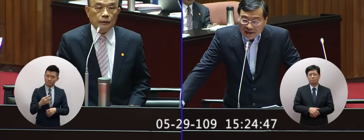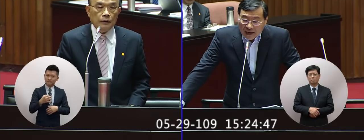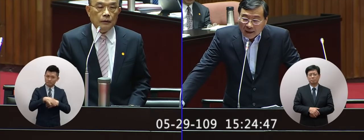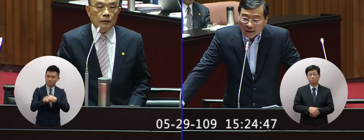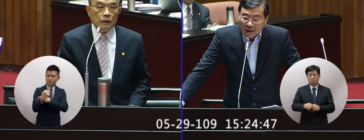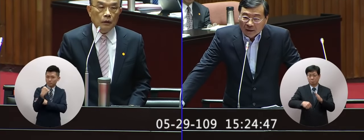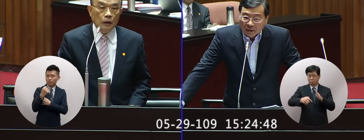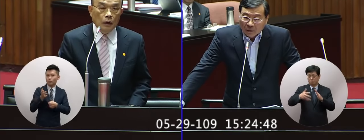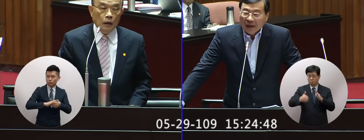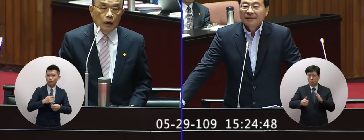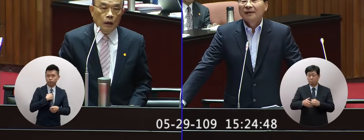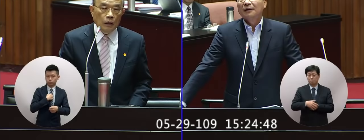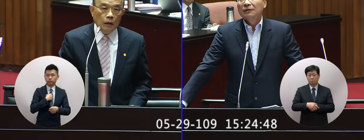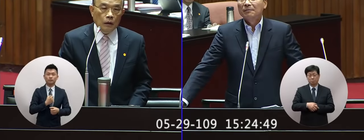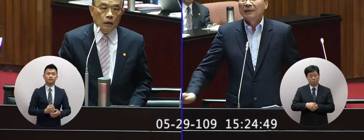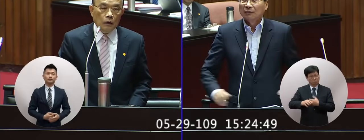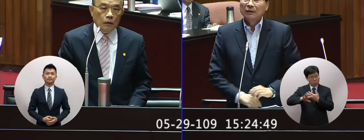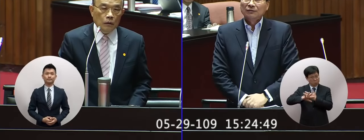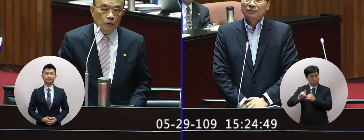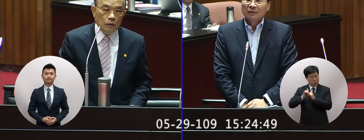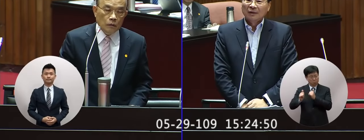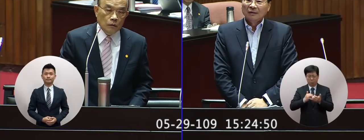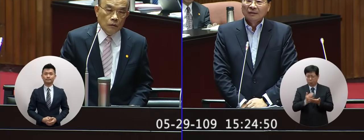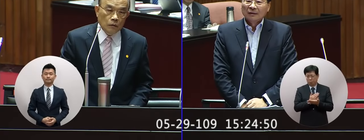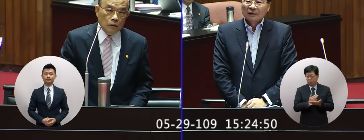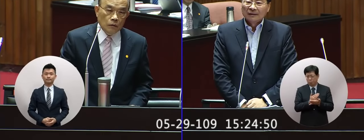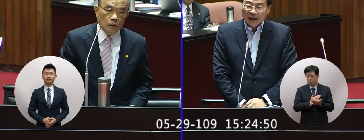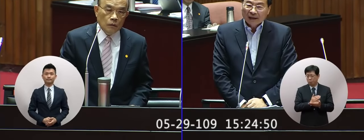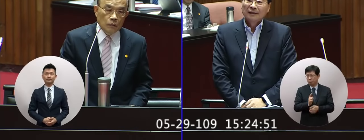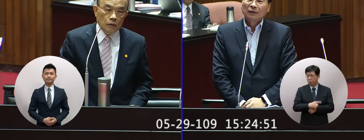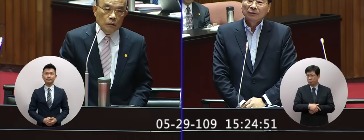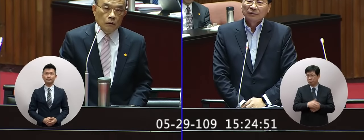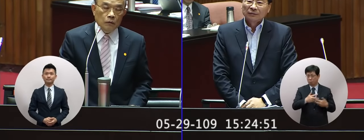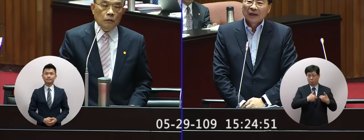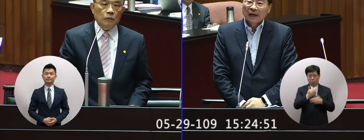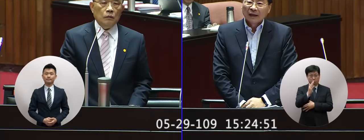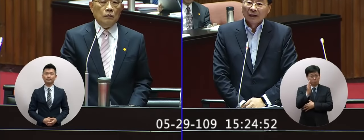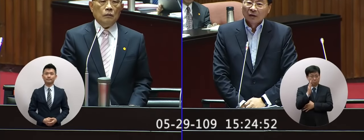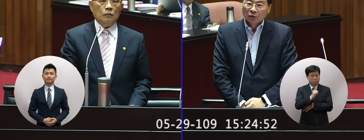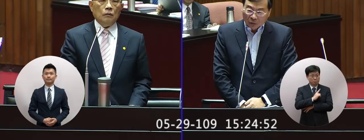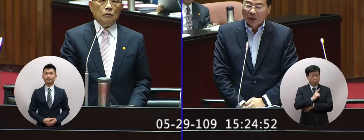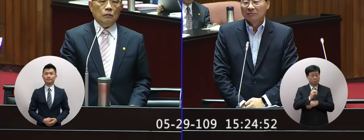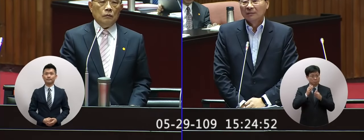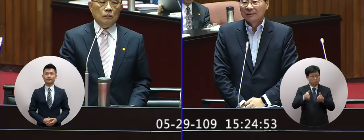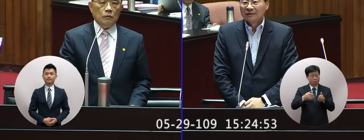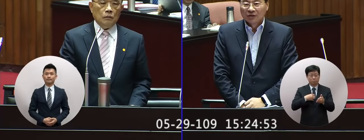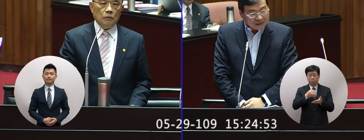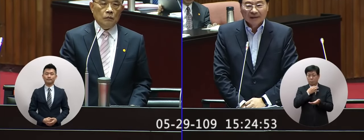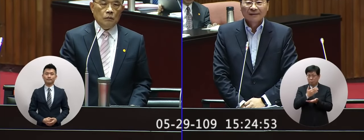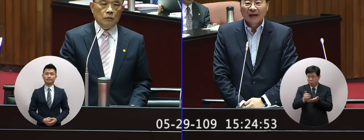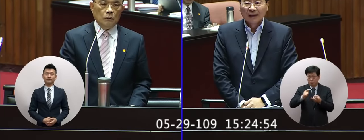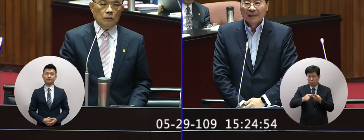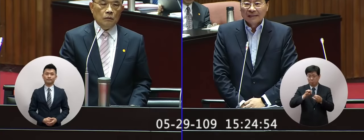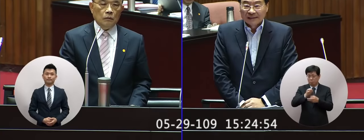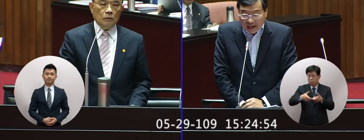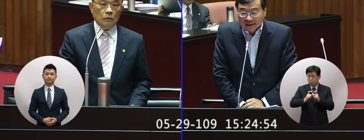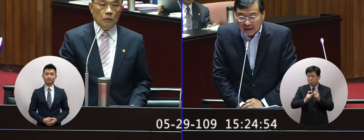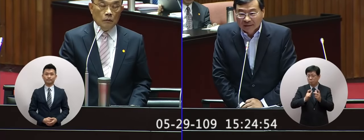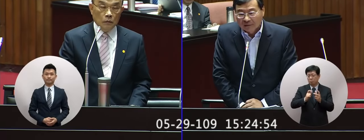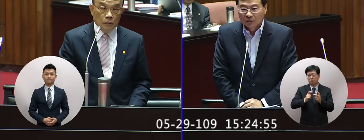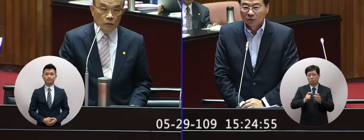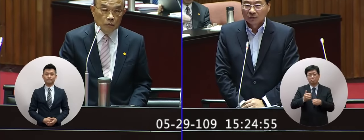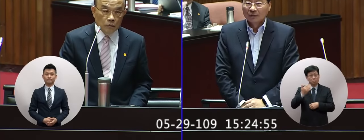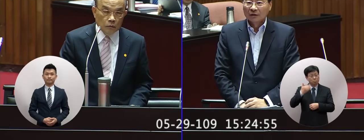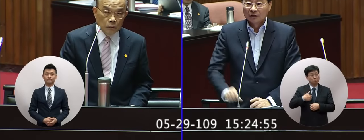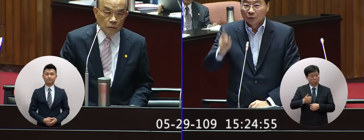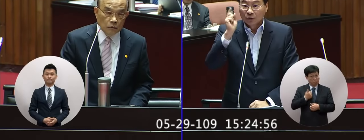方。 院长，外界有人评论说，蔡政府在纾困振兴上，假设